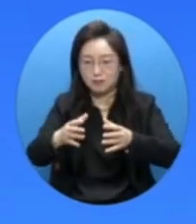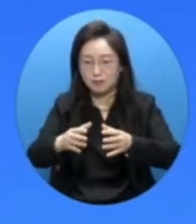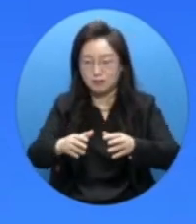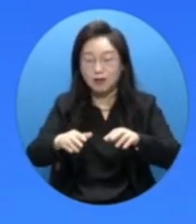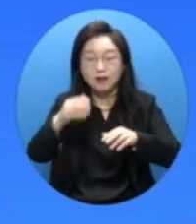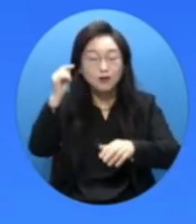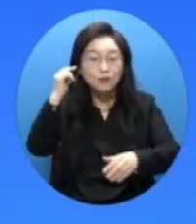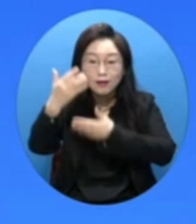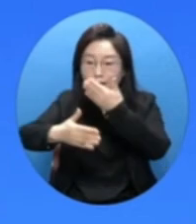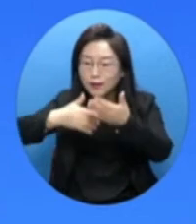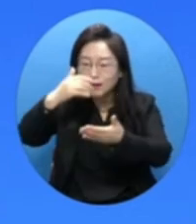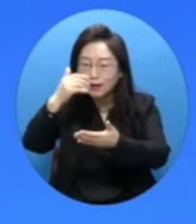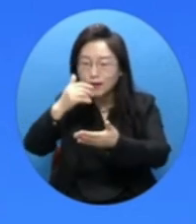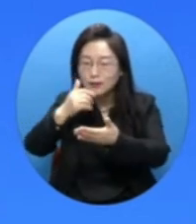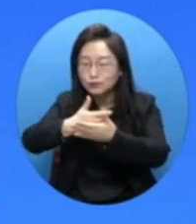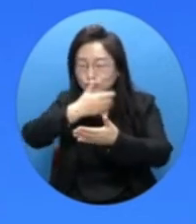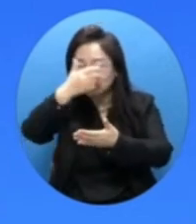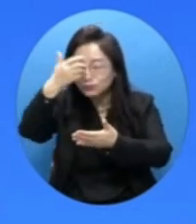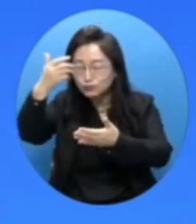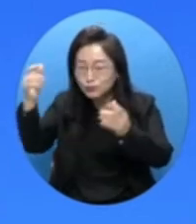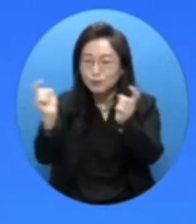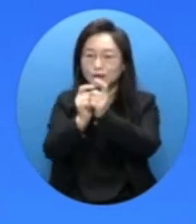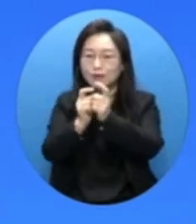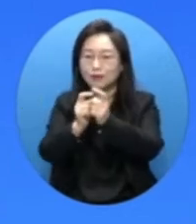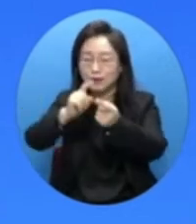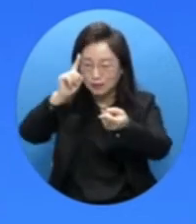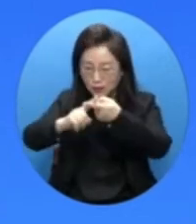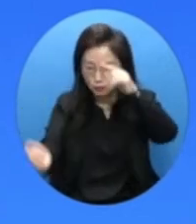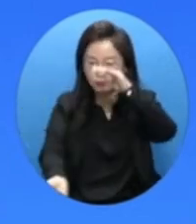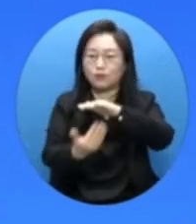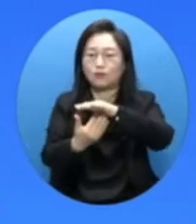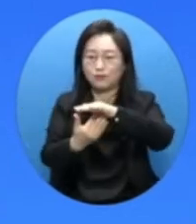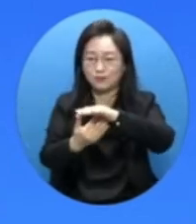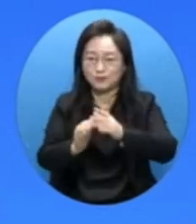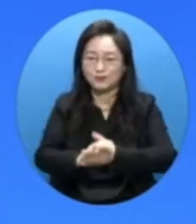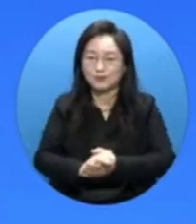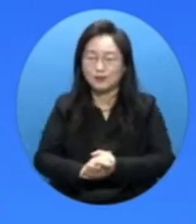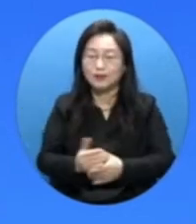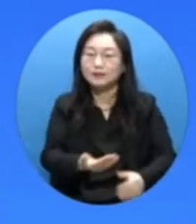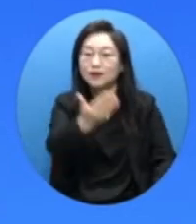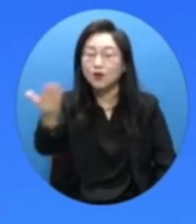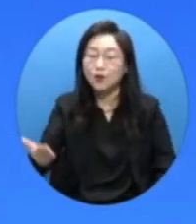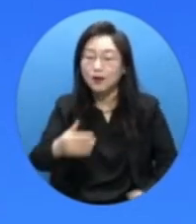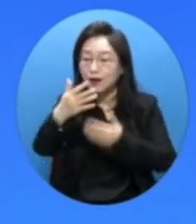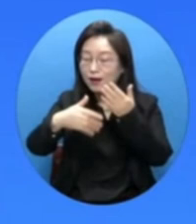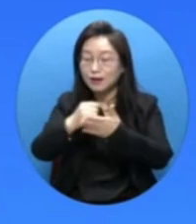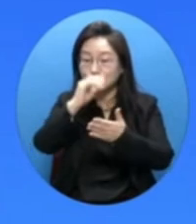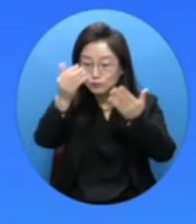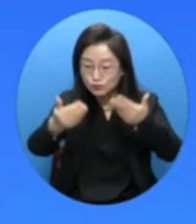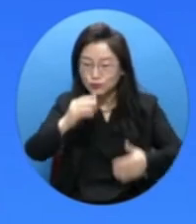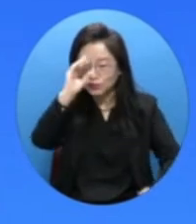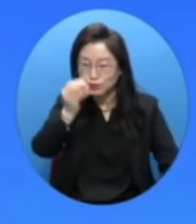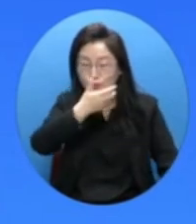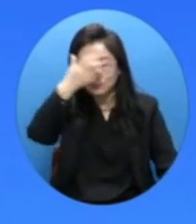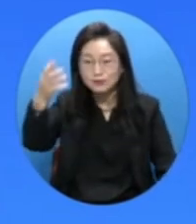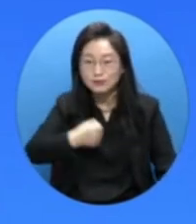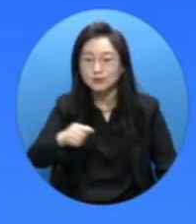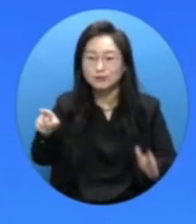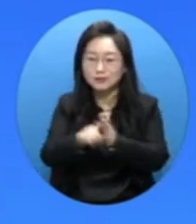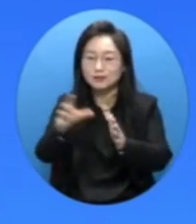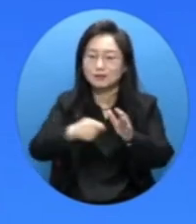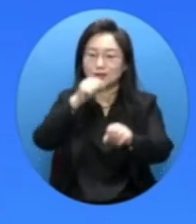꿈은 하나님의 때 반드시 주인공으로 하나님께서 반드시 이루어 주시는 것입니다 여러분의 삶의 주인 거룩한 꿈을 꾸고 믿음으로